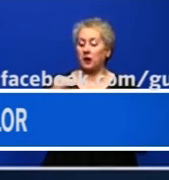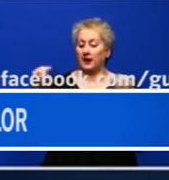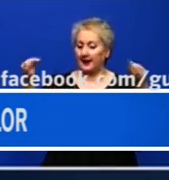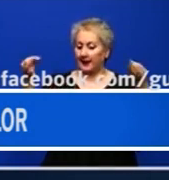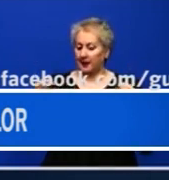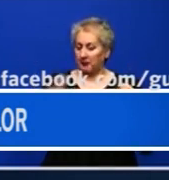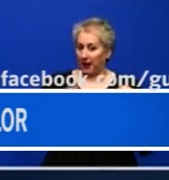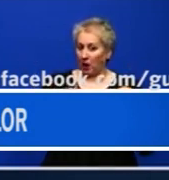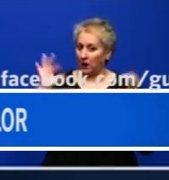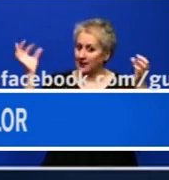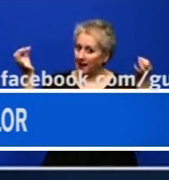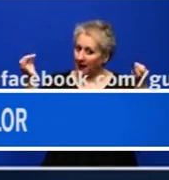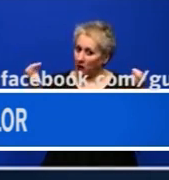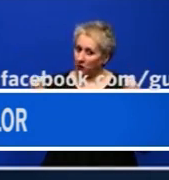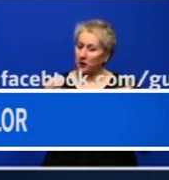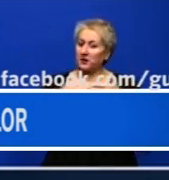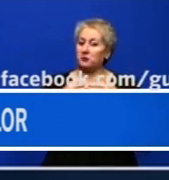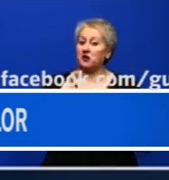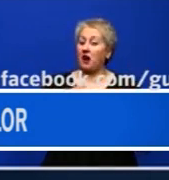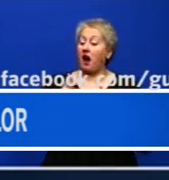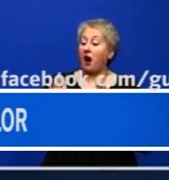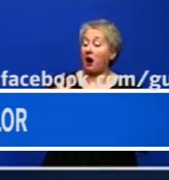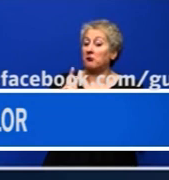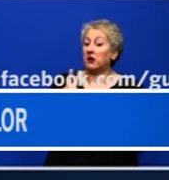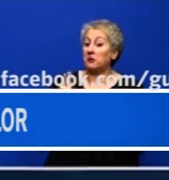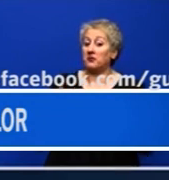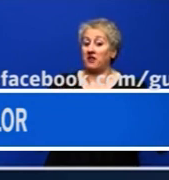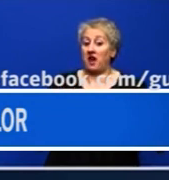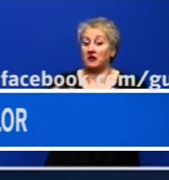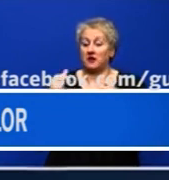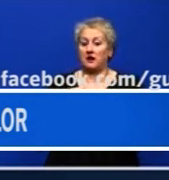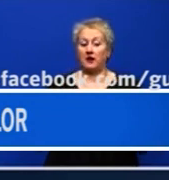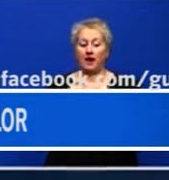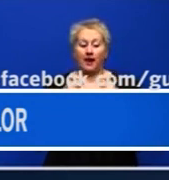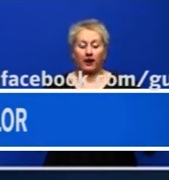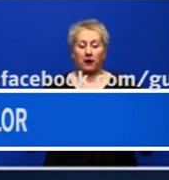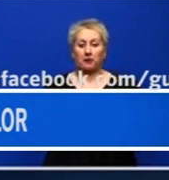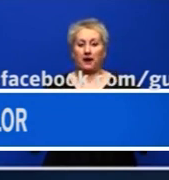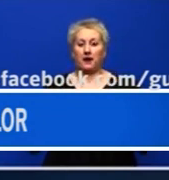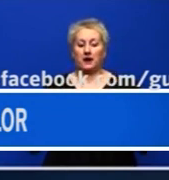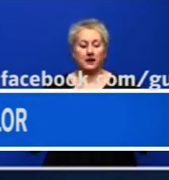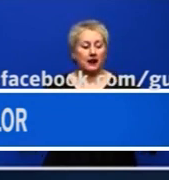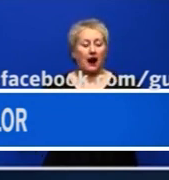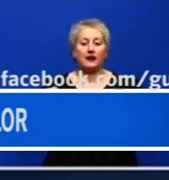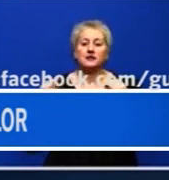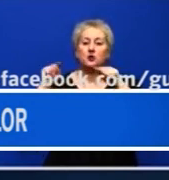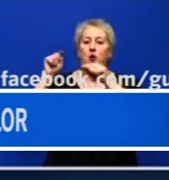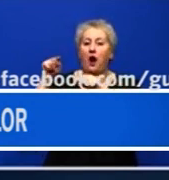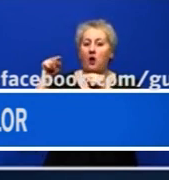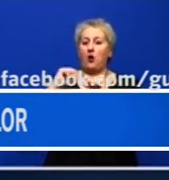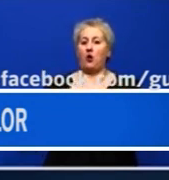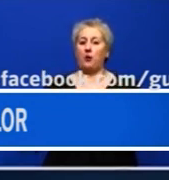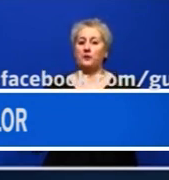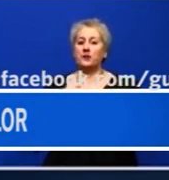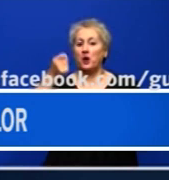minim în cazul în care trebuie apărată viața, siguranța echipei de intervenție sau persoanelor din echipa de intervenție sau